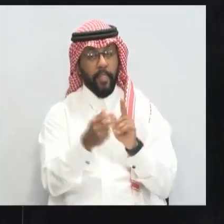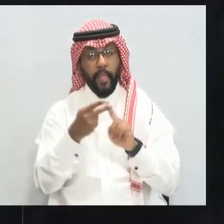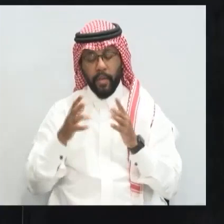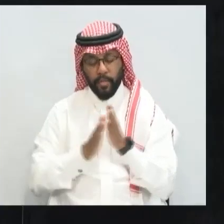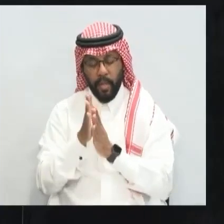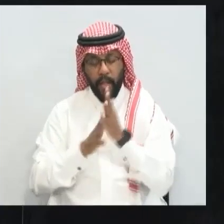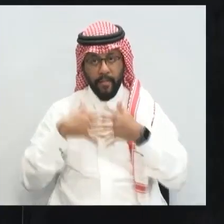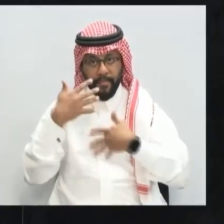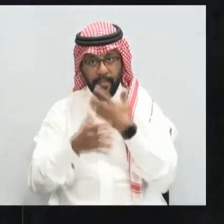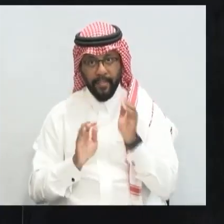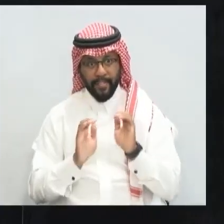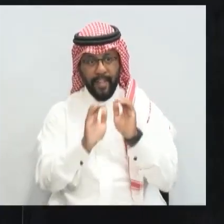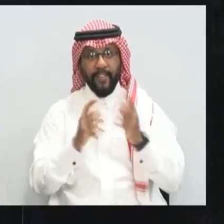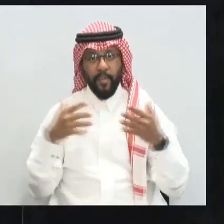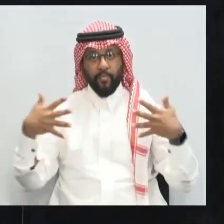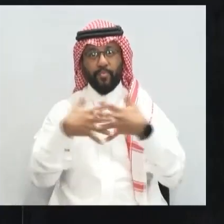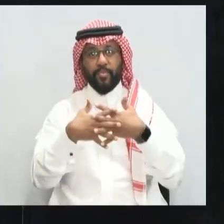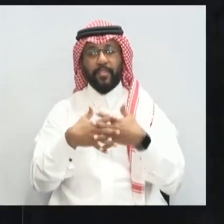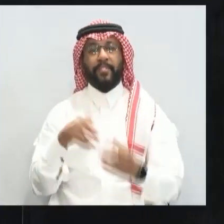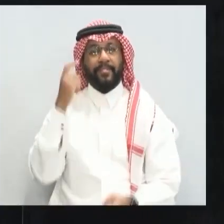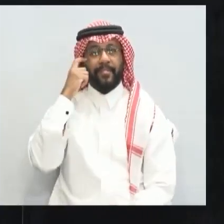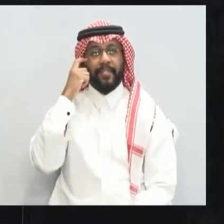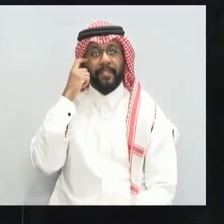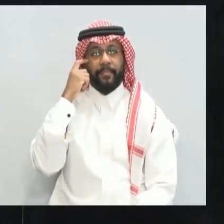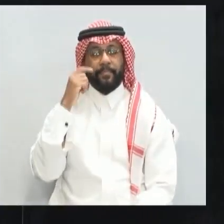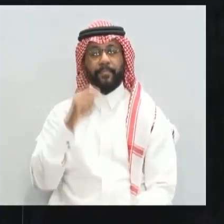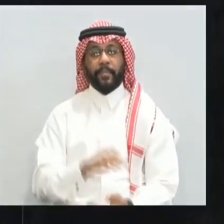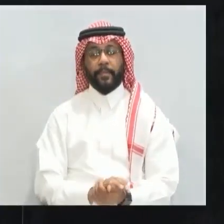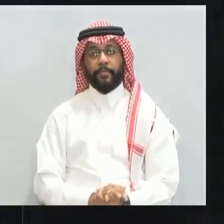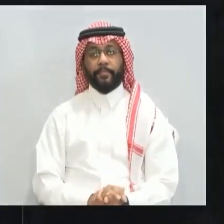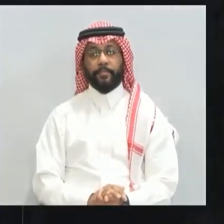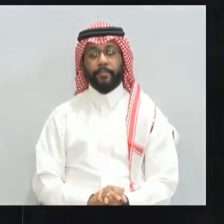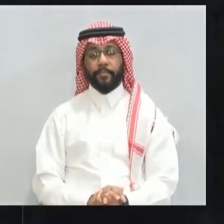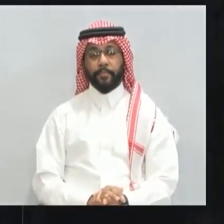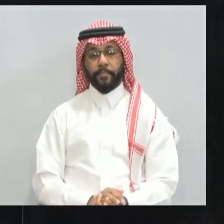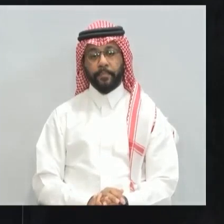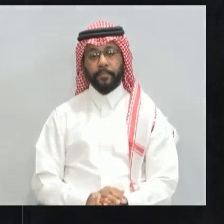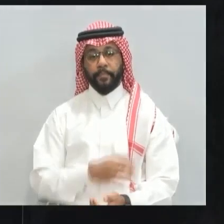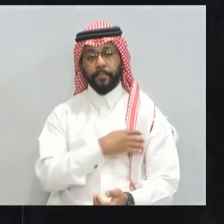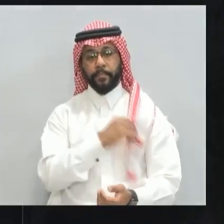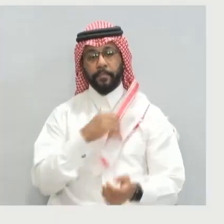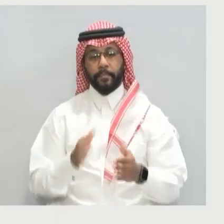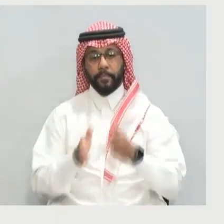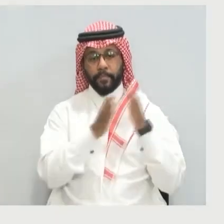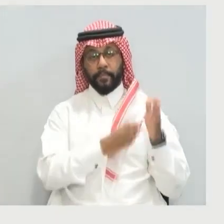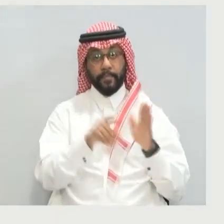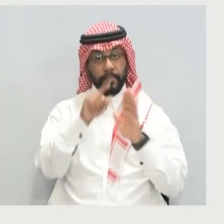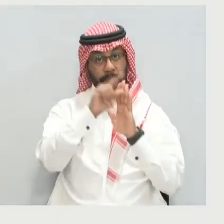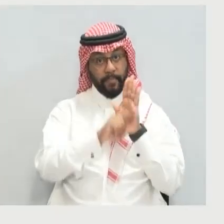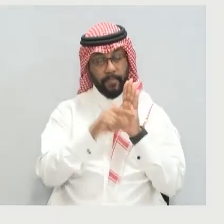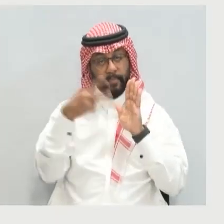كافيه لتكوين المعقد المنشط المعقد المنشط بعد ذلك سيعطيني النواتج اذا هذه هي